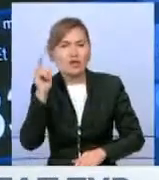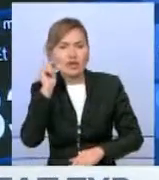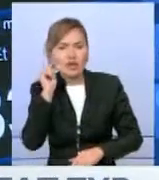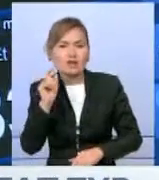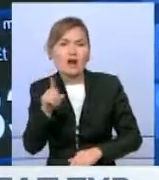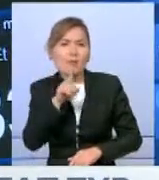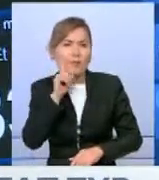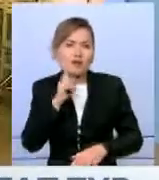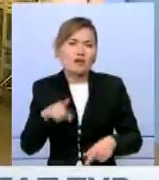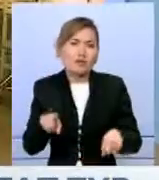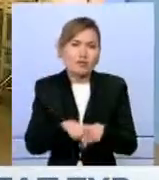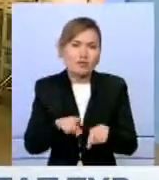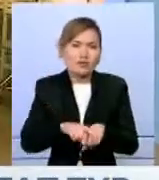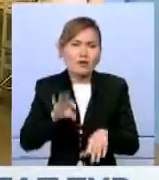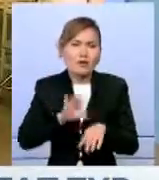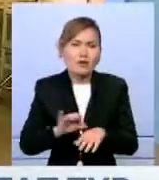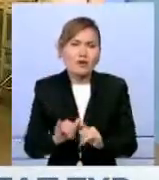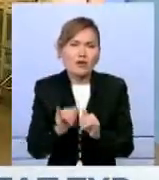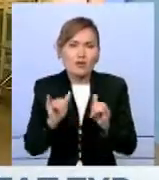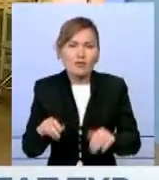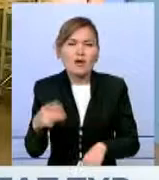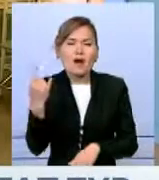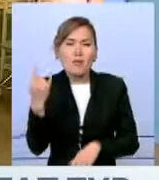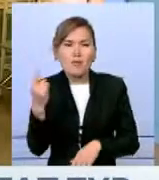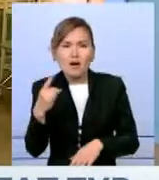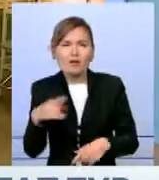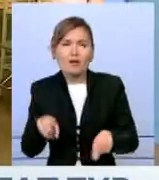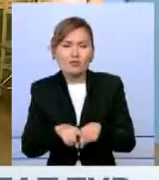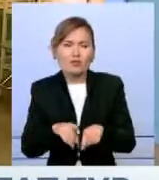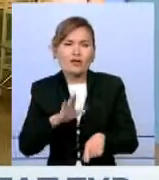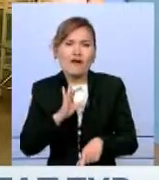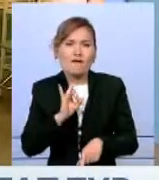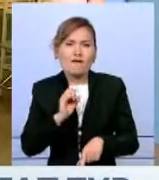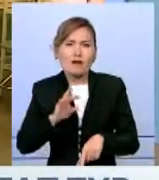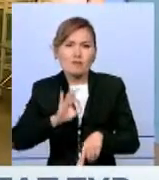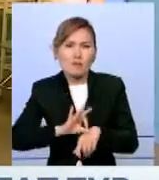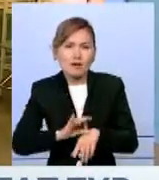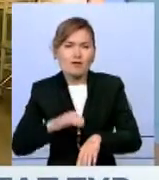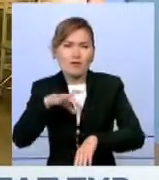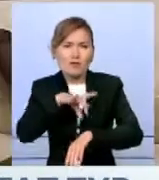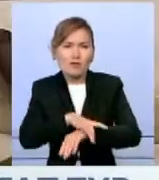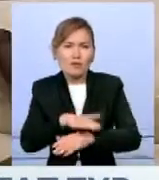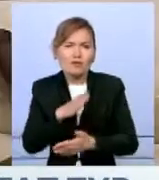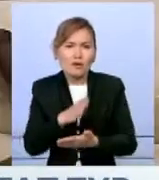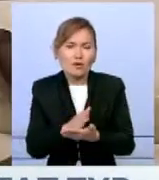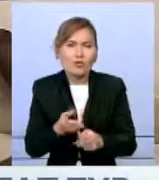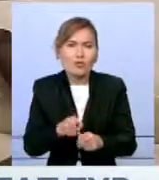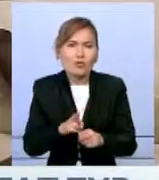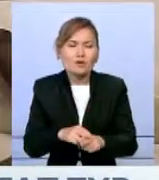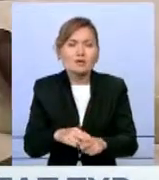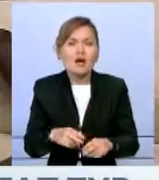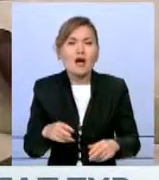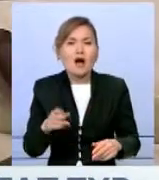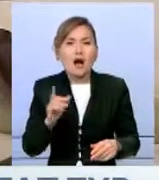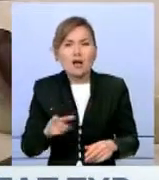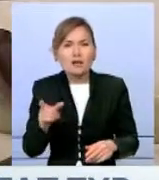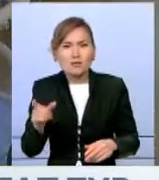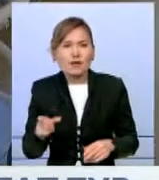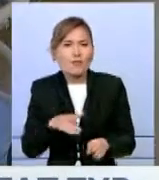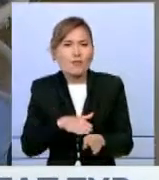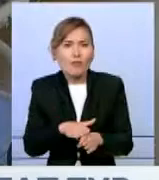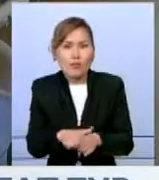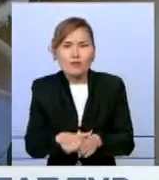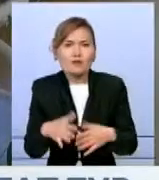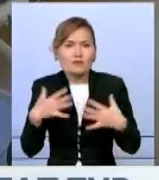жылдан жылға анадан құрсақтағы балаға жұққан жағдайлар да көбейіп келеді. Қазір науқастарды бұл аурудан түбегейлі жазып алу мүмкін болмай тұр, бірақ